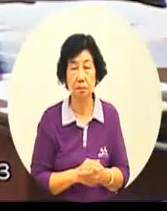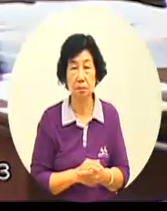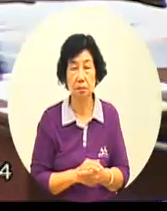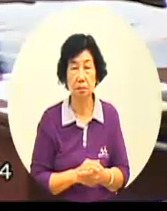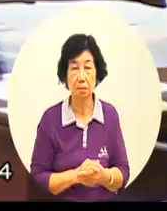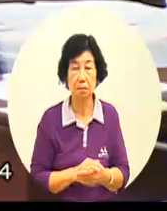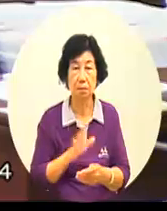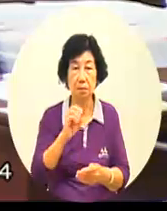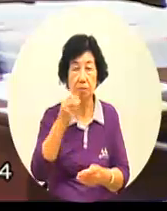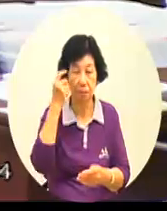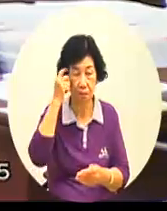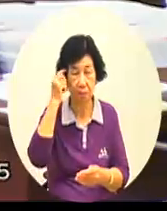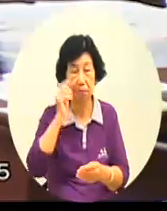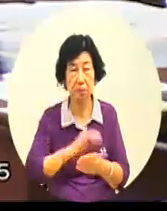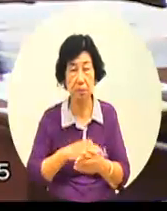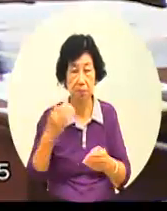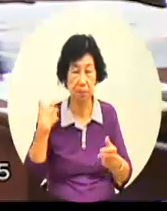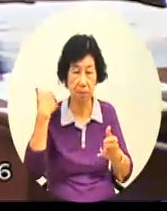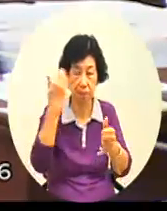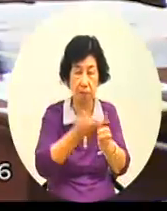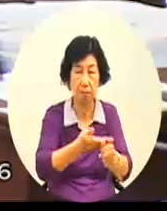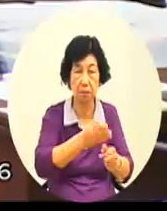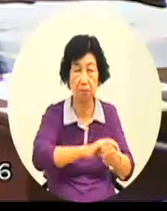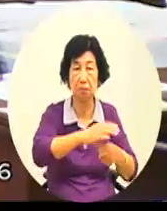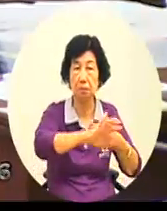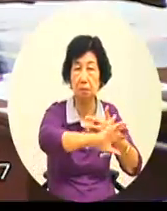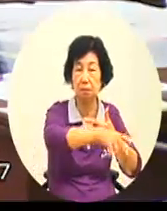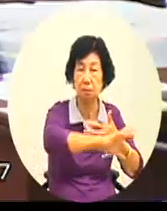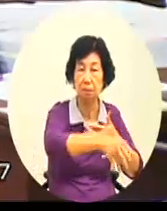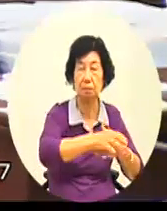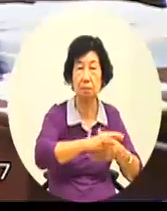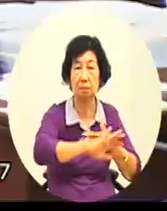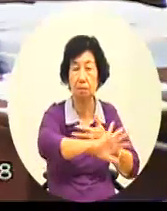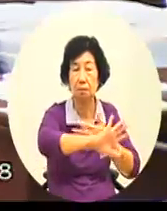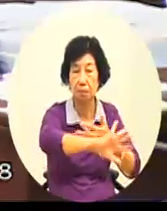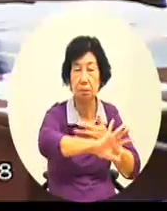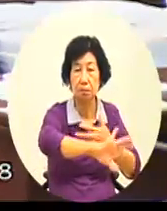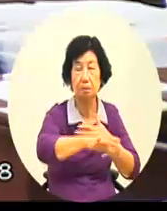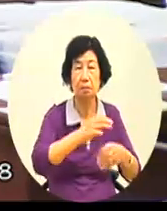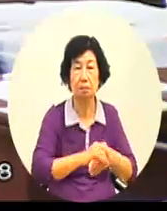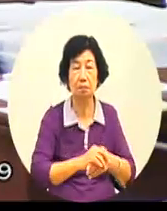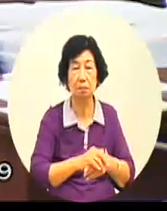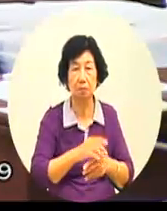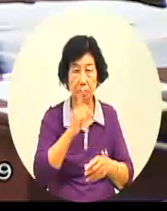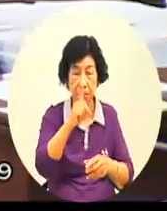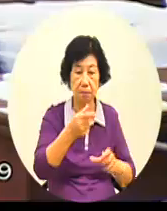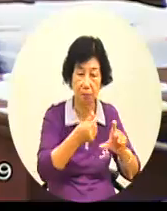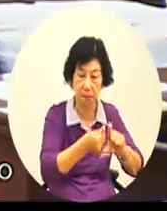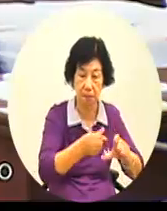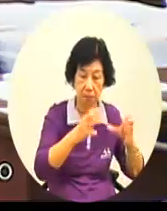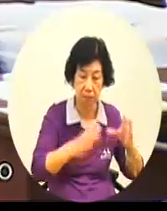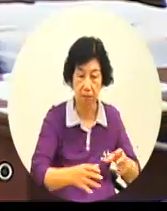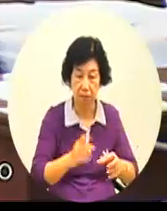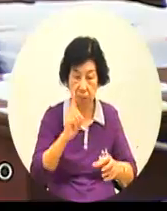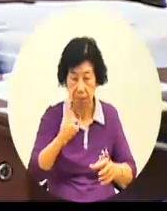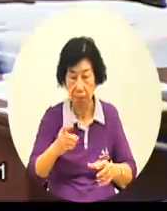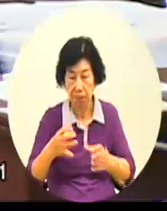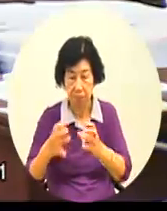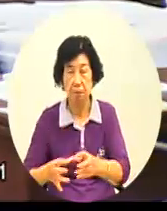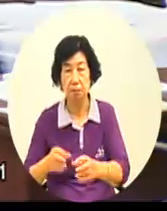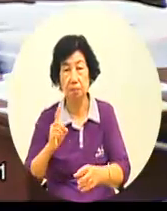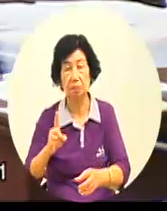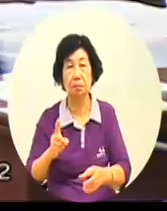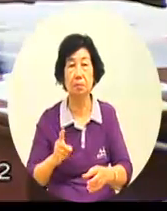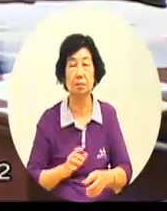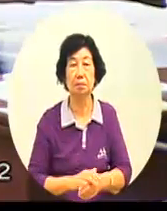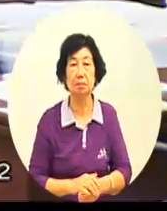方式去做一站，一个中一区一站的这样的现象。那现在一